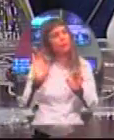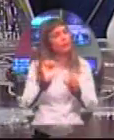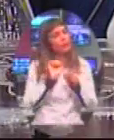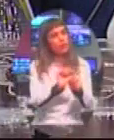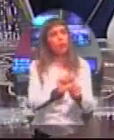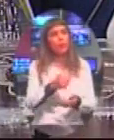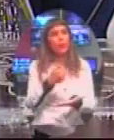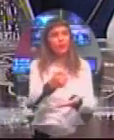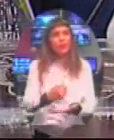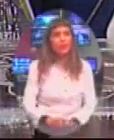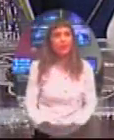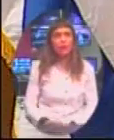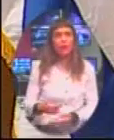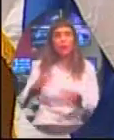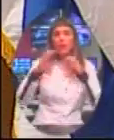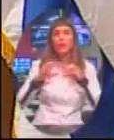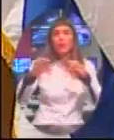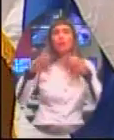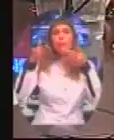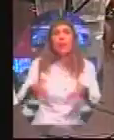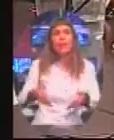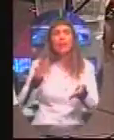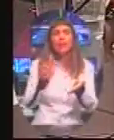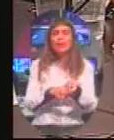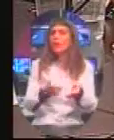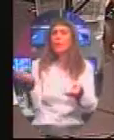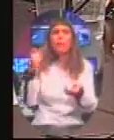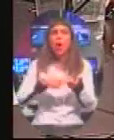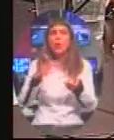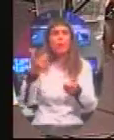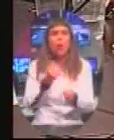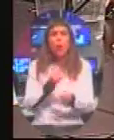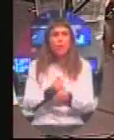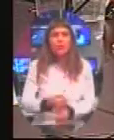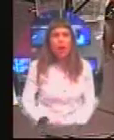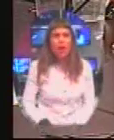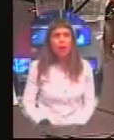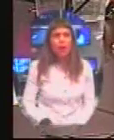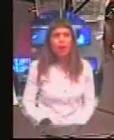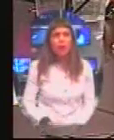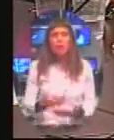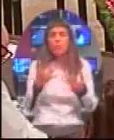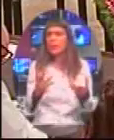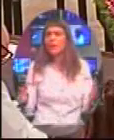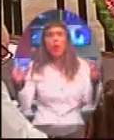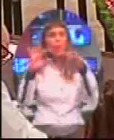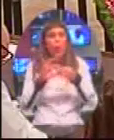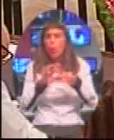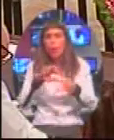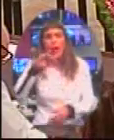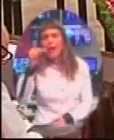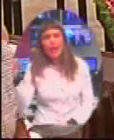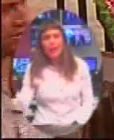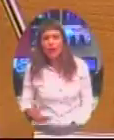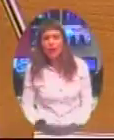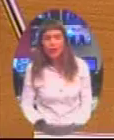מכבישים לקברות צדיקים, מה הוא עשה? שר דרעי מתנתק מהגליל, ממתי הוא היה מחובר לגליל הבחור הזה? גם יושב ראש